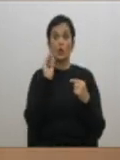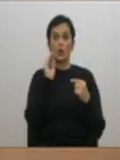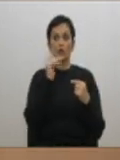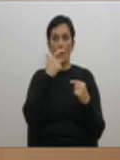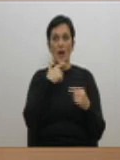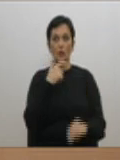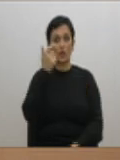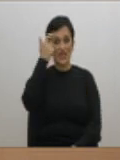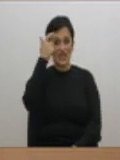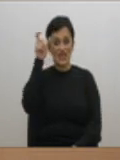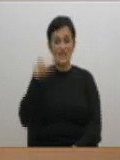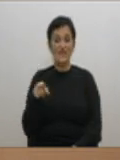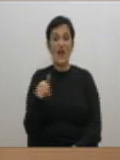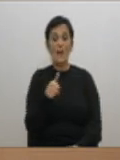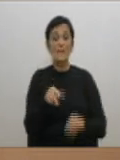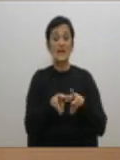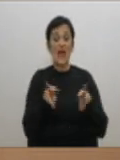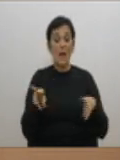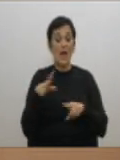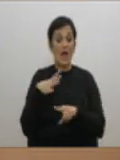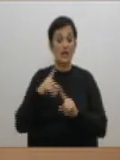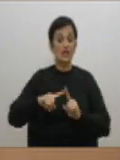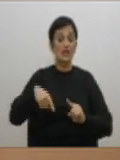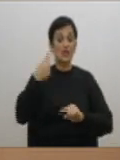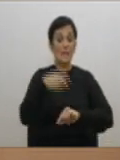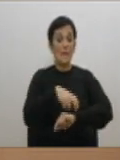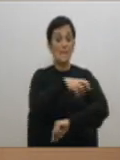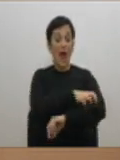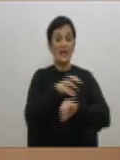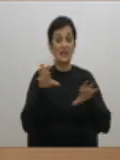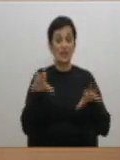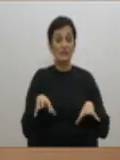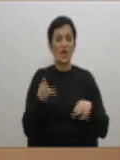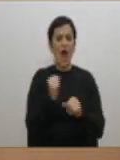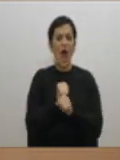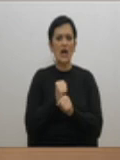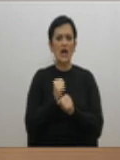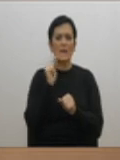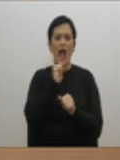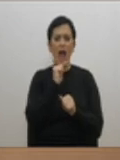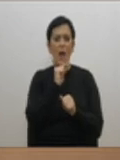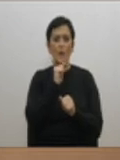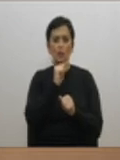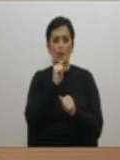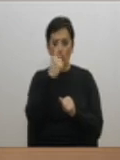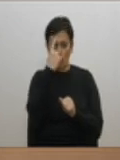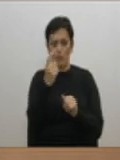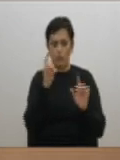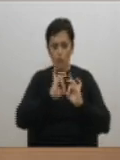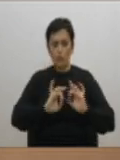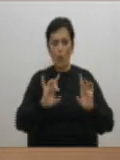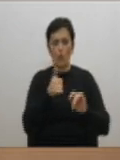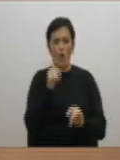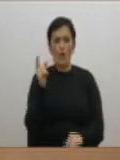ბატონ ბიზნაევანიშვილი გახდა პრემიერ-მინისტრი, შემდეგ პარტიის თავმჯდომარე, როდესაც ის აკეთებდა ამ ეკონომიკურ პროგნოზებს, როგორ